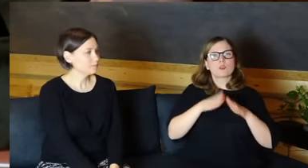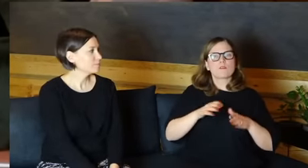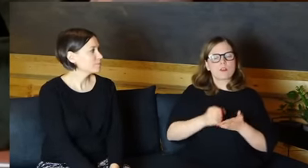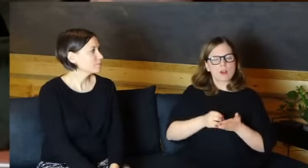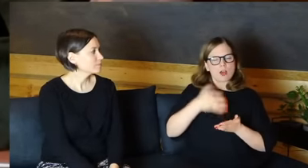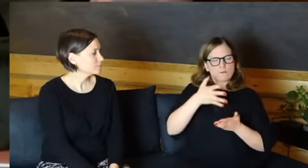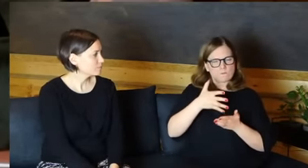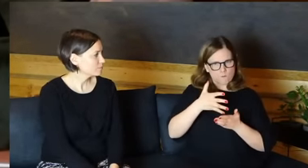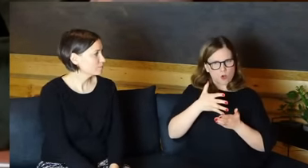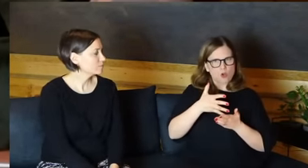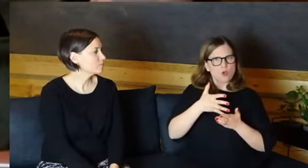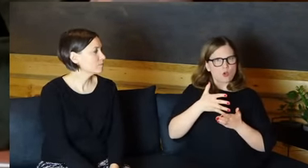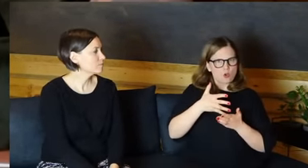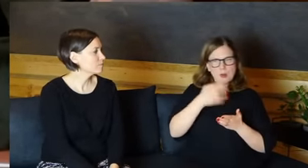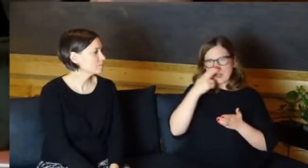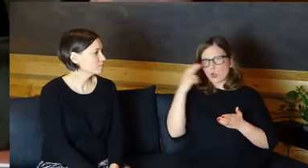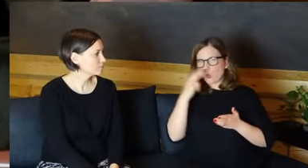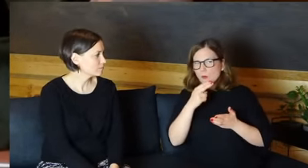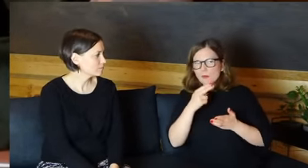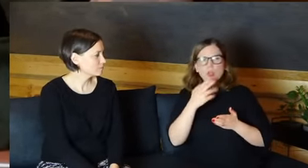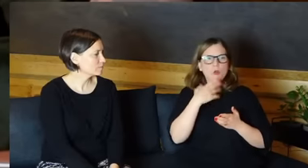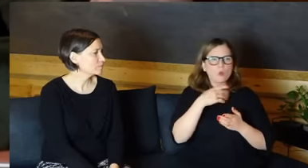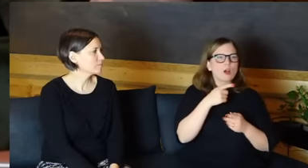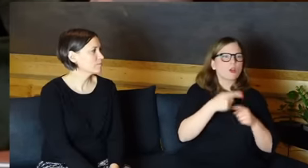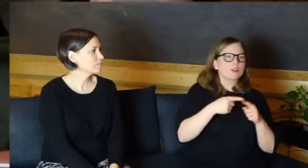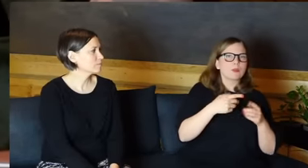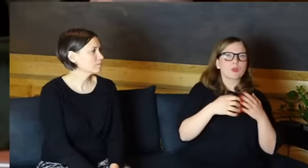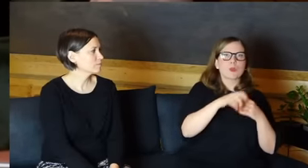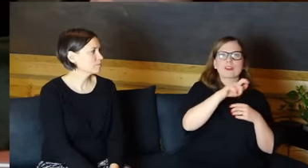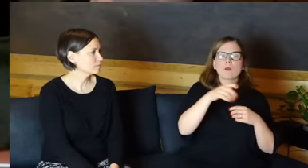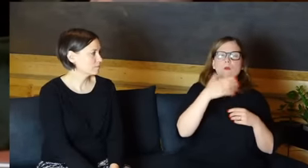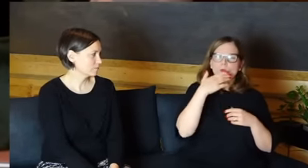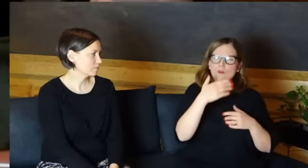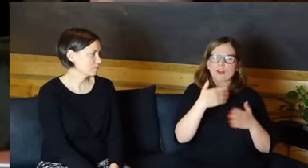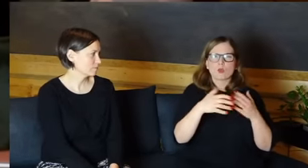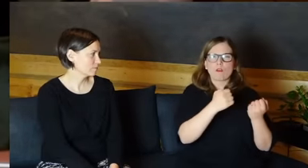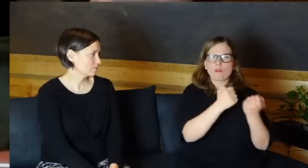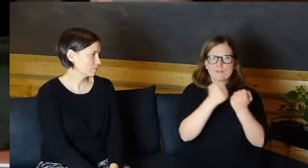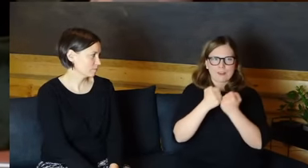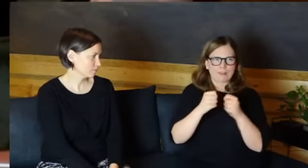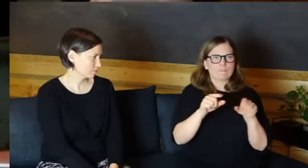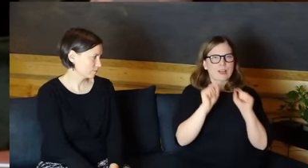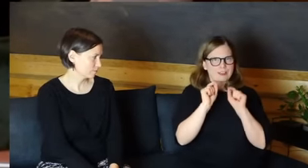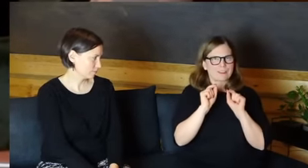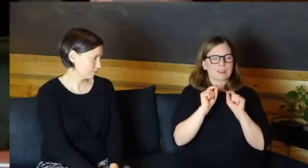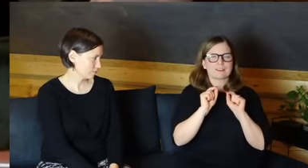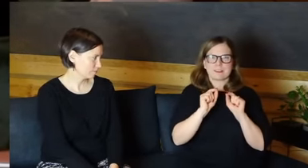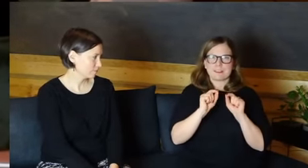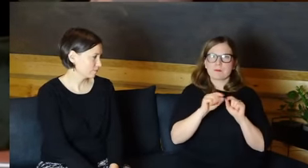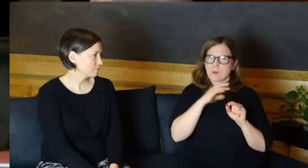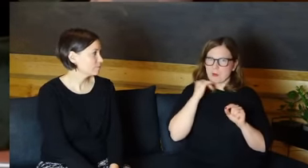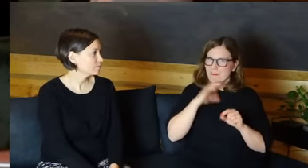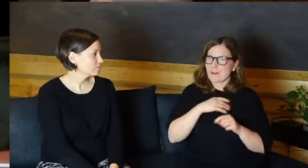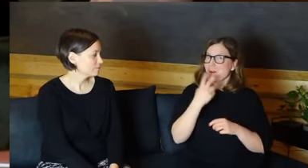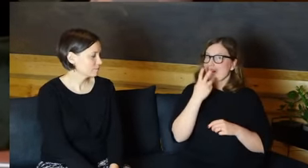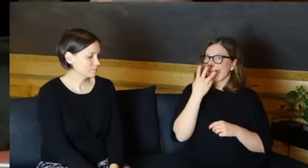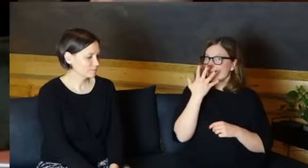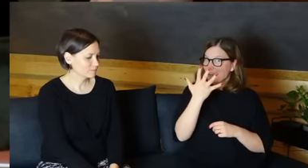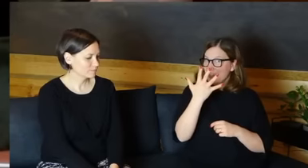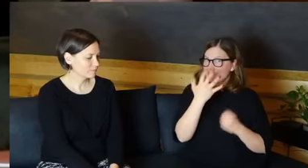mukaista toimintaa suorittavan kaverin ja sitten semmoisen hyvän työn kaverin, niin tämä on ilo antaa kyllä. Eli 5 kaveria tänään.